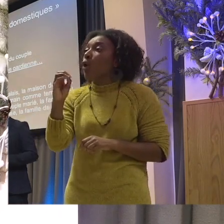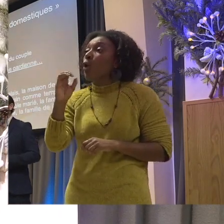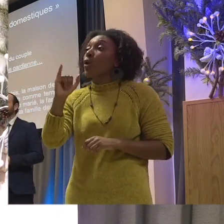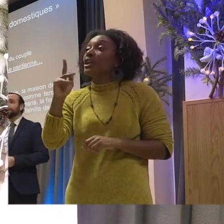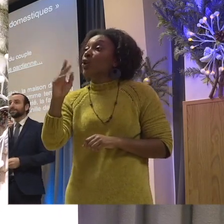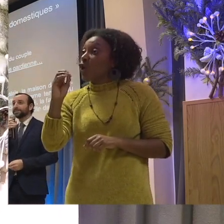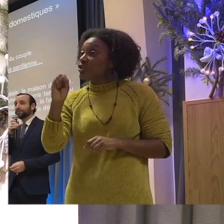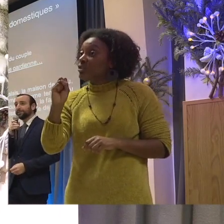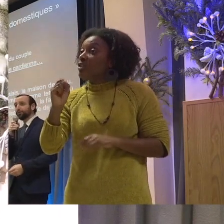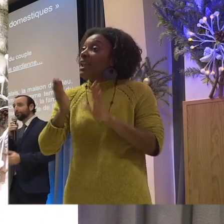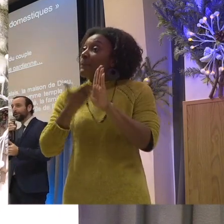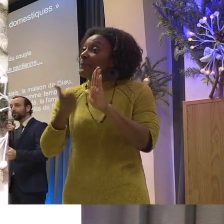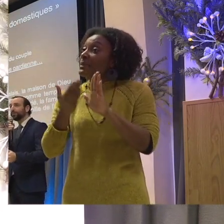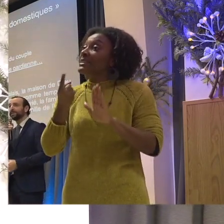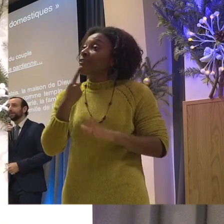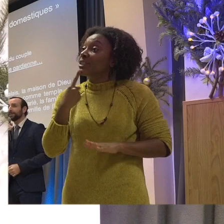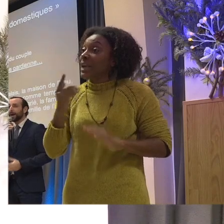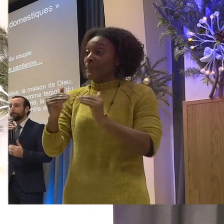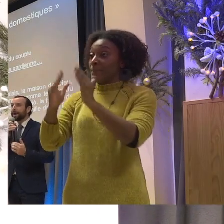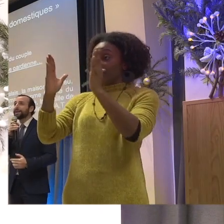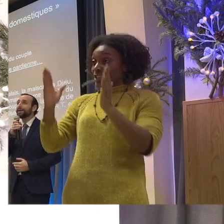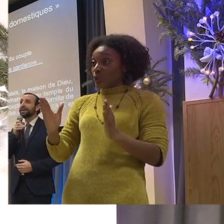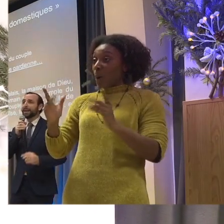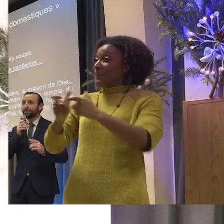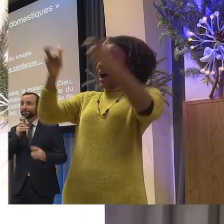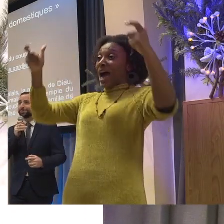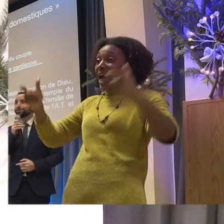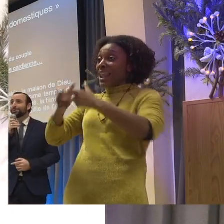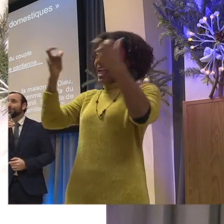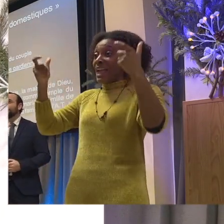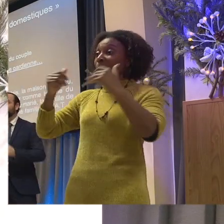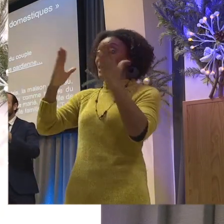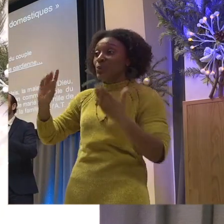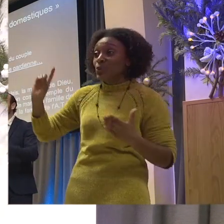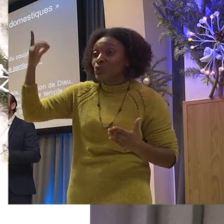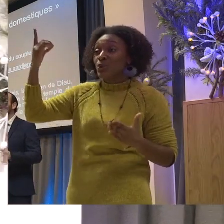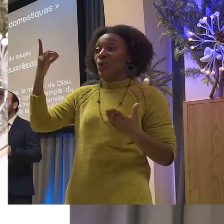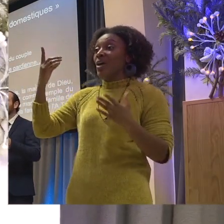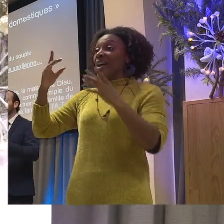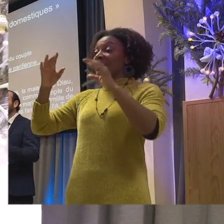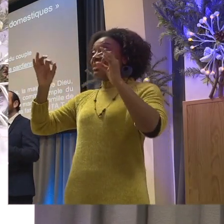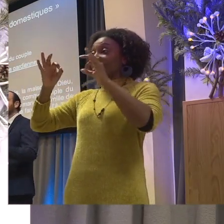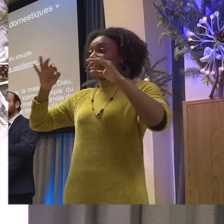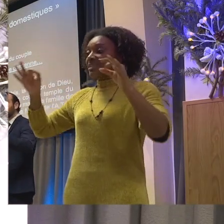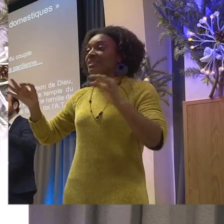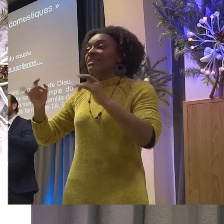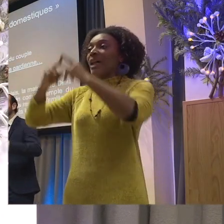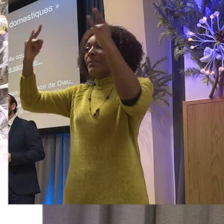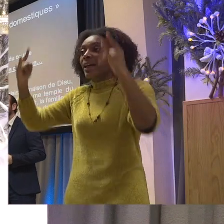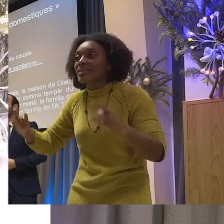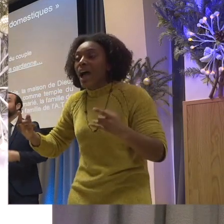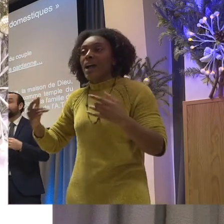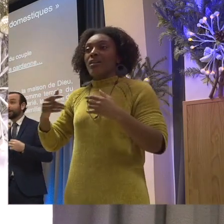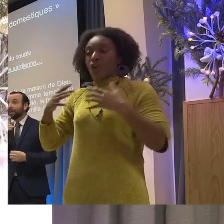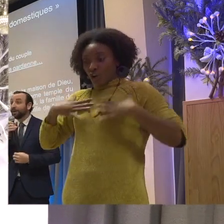accrochez-vous, ça signifie une maison habitée, un palais, la maison de Dieu, le tabernacle, le corps humain comme temple du